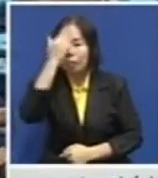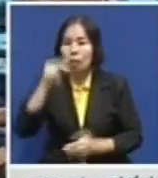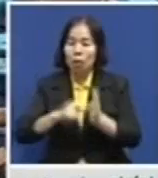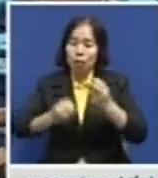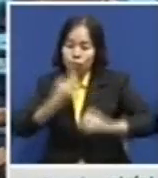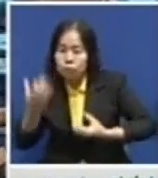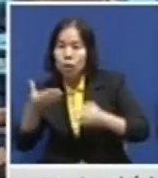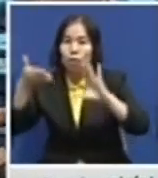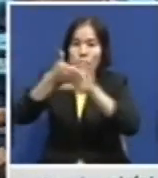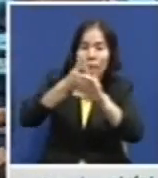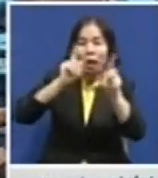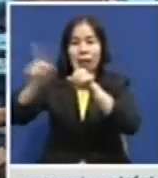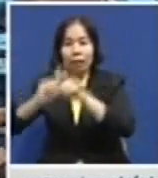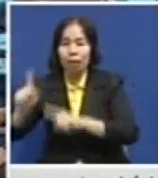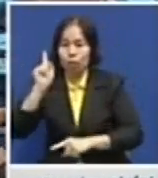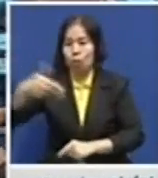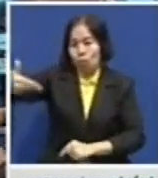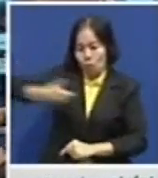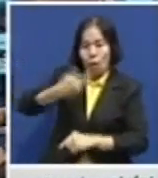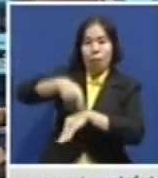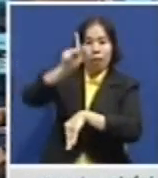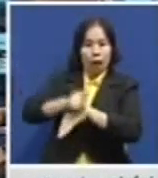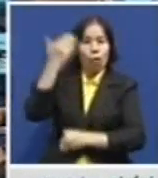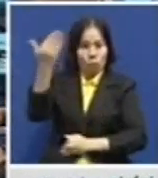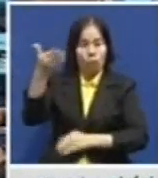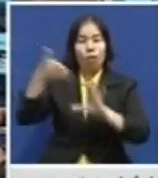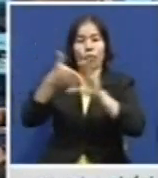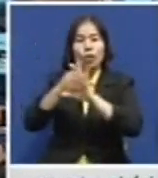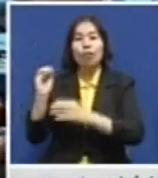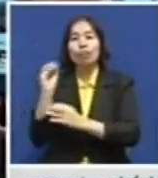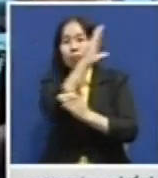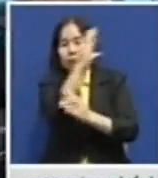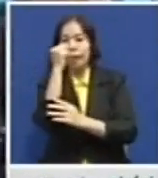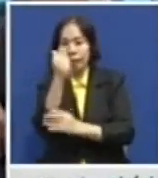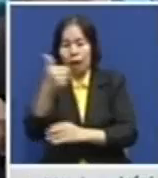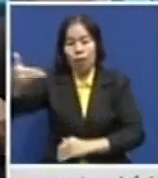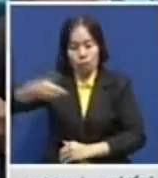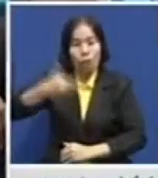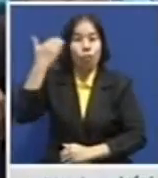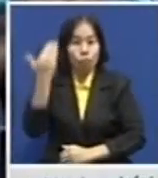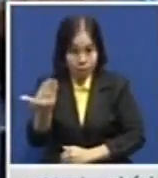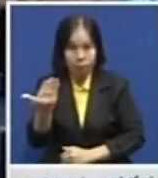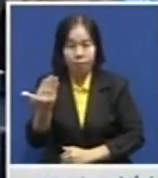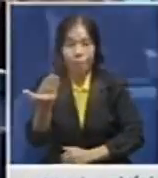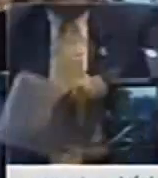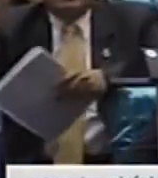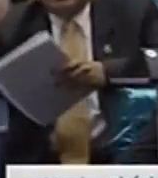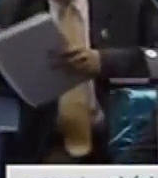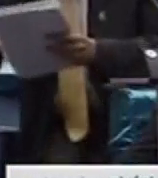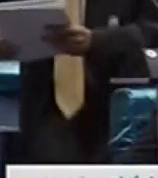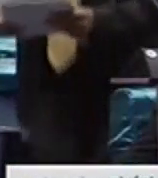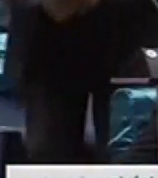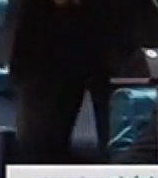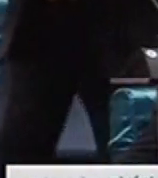งในที่ประชุมรัฐสภาทั้งนี้เว้นแต่ประธานจะอนุญาตมีผู้เสนอมาหลายท่านอนุญาตไปแล้วนะครับ